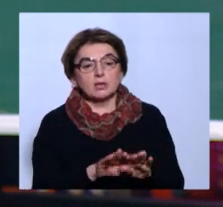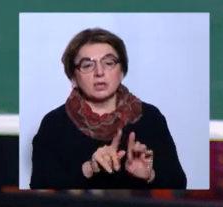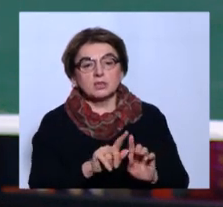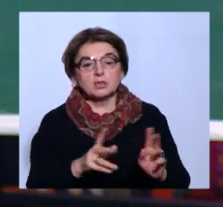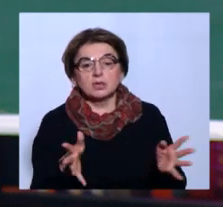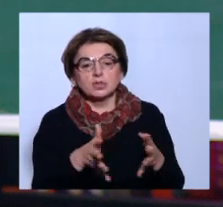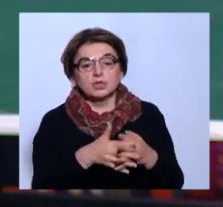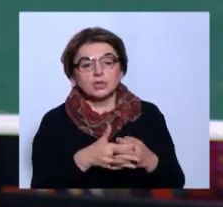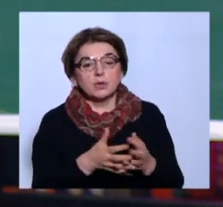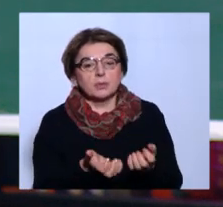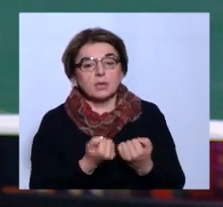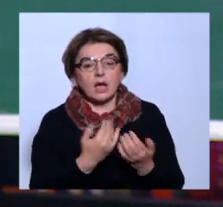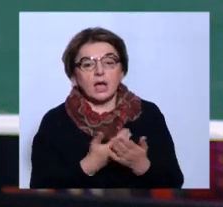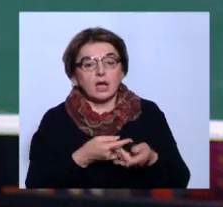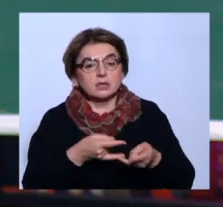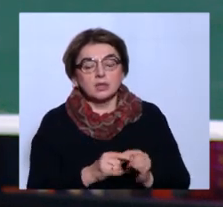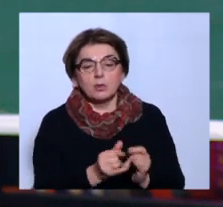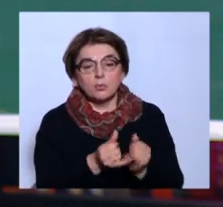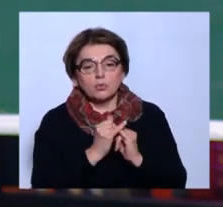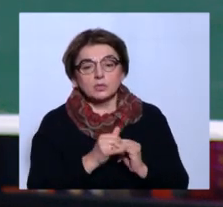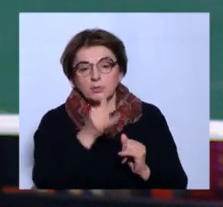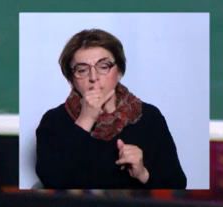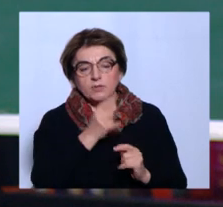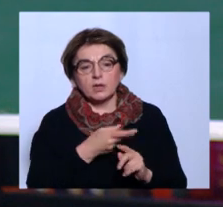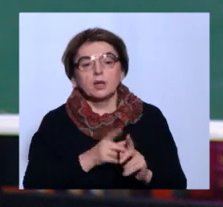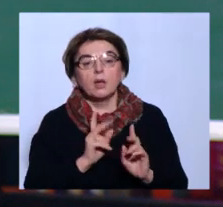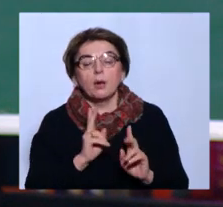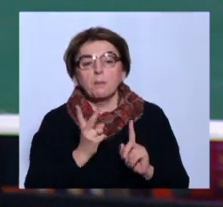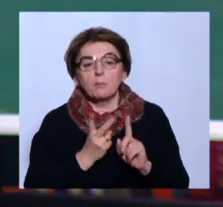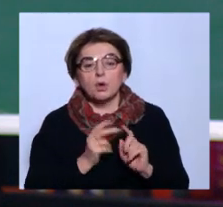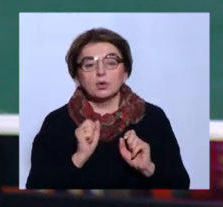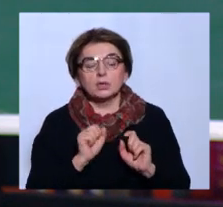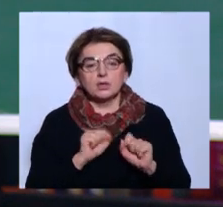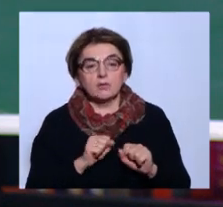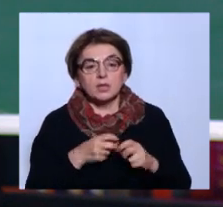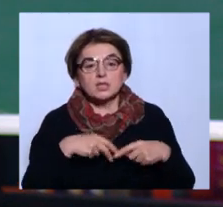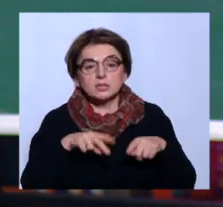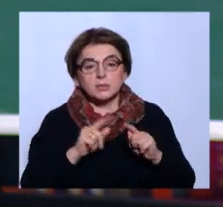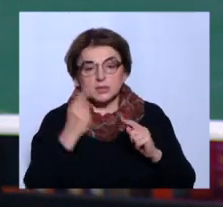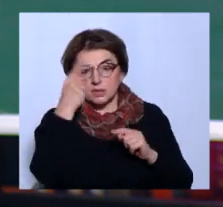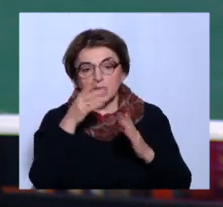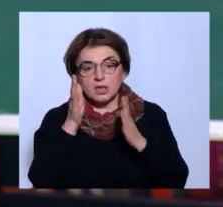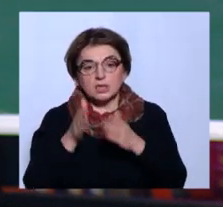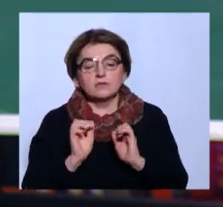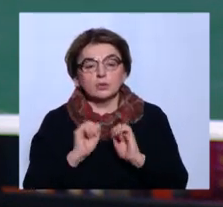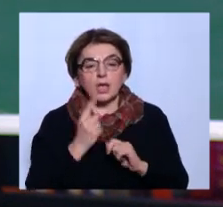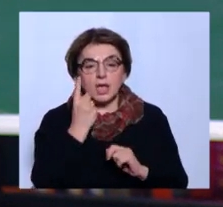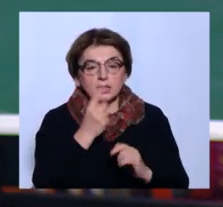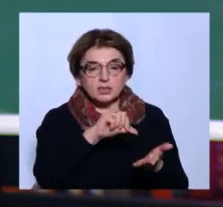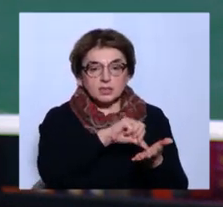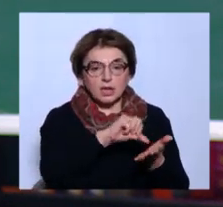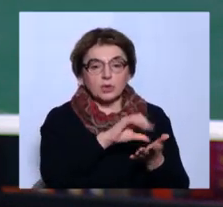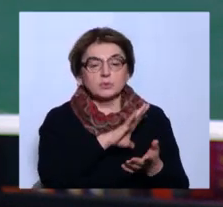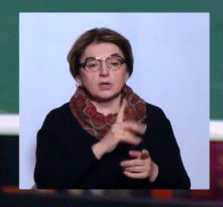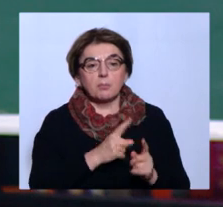ვერ შეჯვარდებიან. Და არის მეორე უკიდურესობაც. შეიძლება ინდივიდი მიეკუთვნებოდეს ერთსა და იმავე სახეობას, მაგრამ